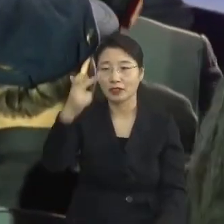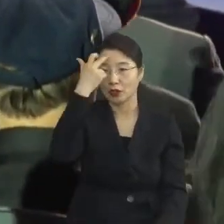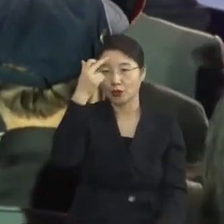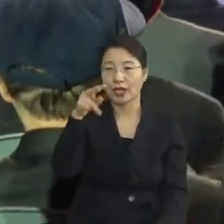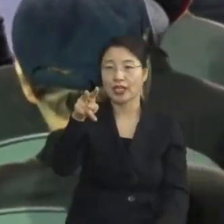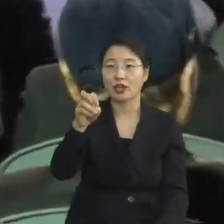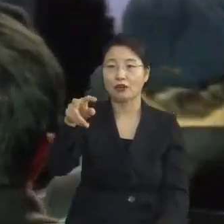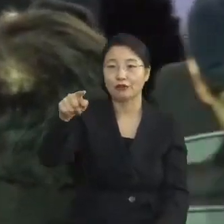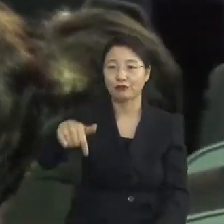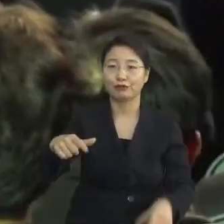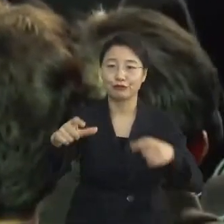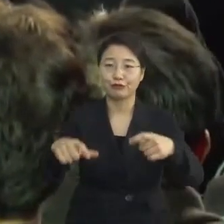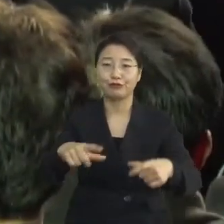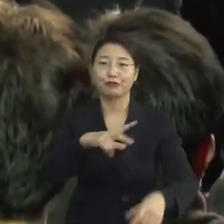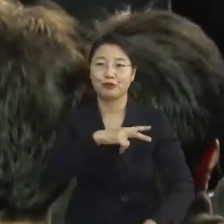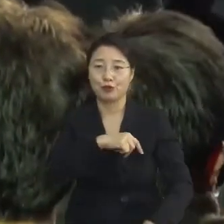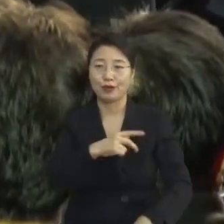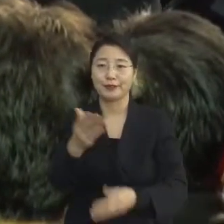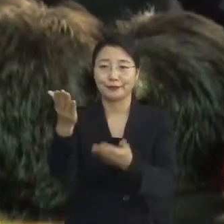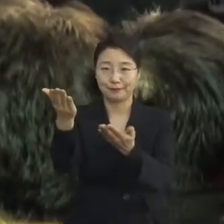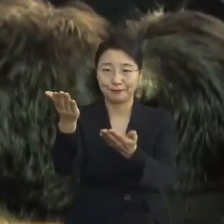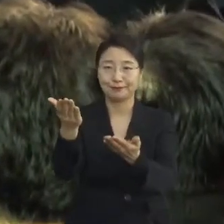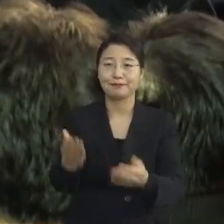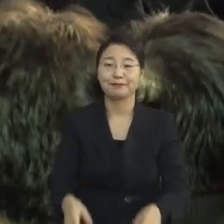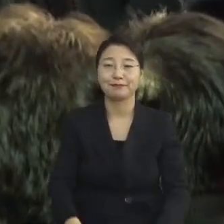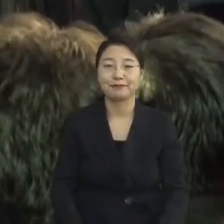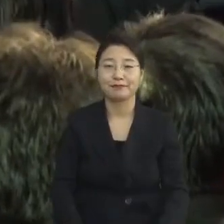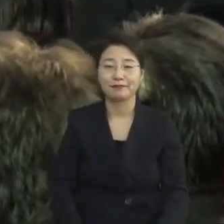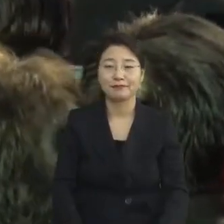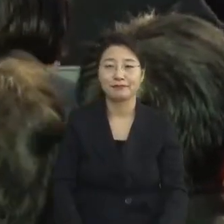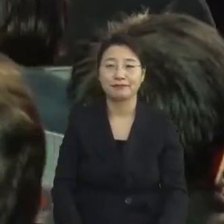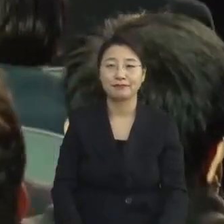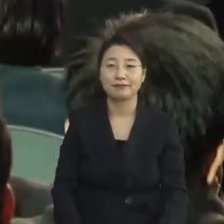최영수 구의원님 참석하셨습니다.